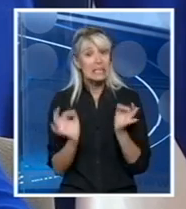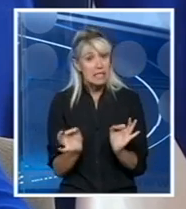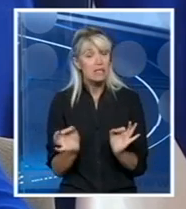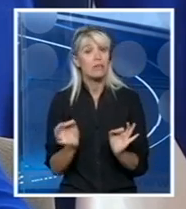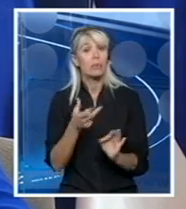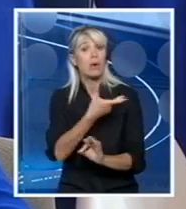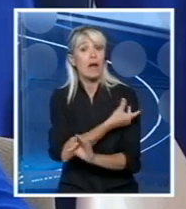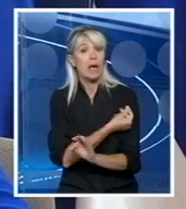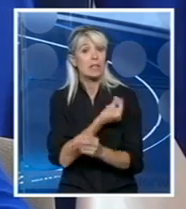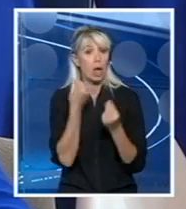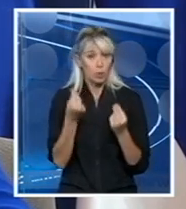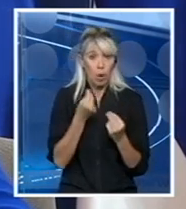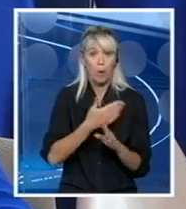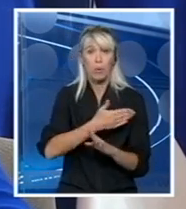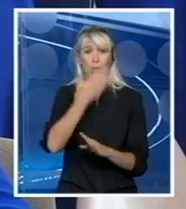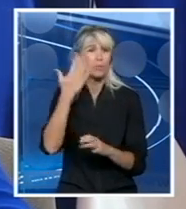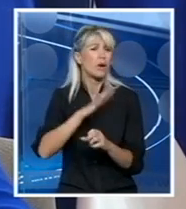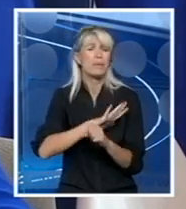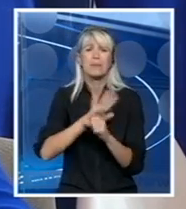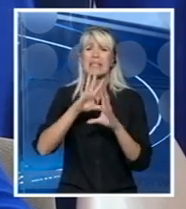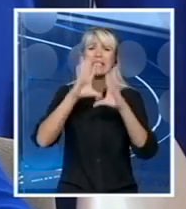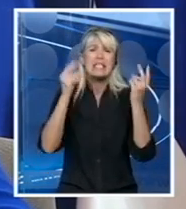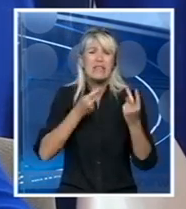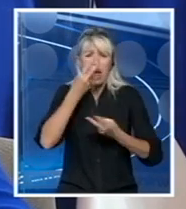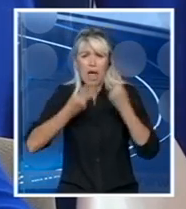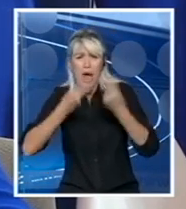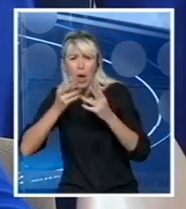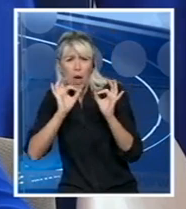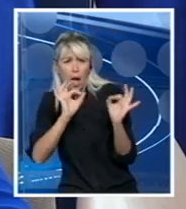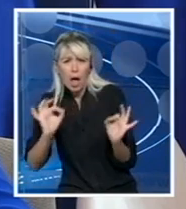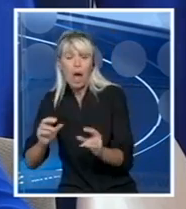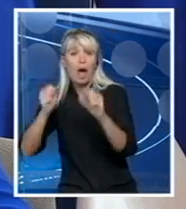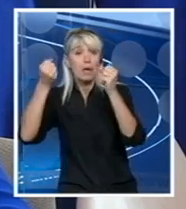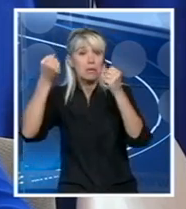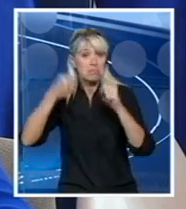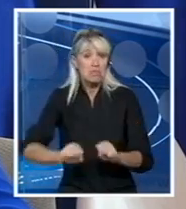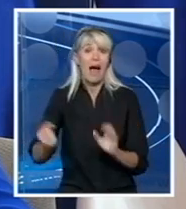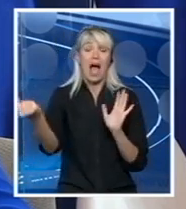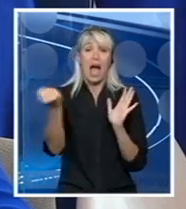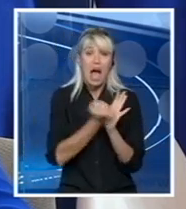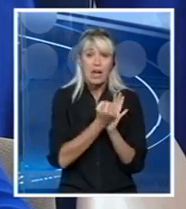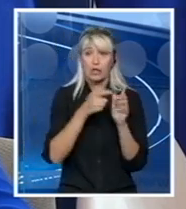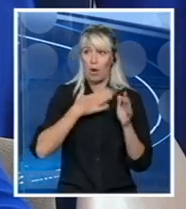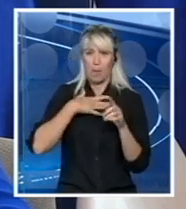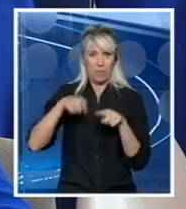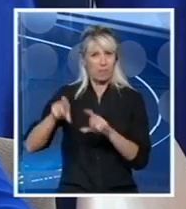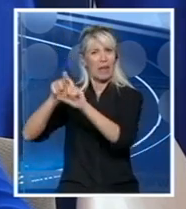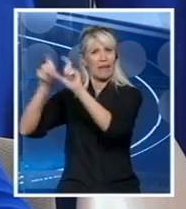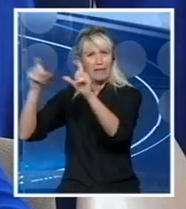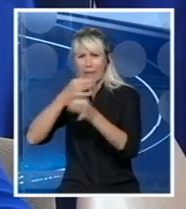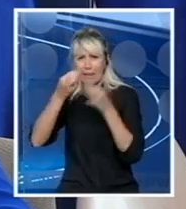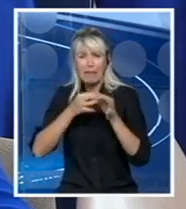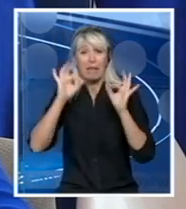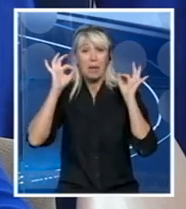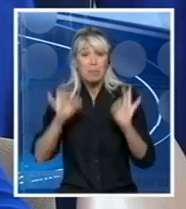je efikasna i koja će da prođe apsolutno sve potrebne procedure i u našoj agenciji za lekove i medicinska sredstva, da